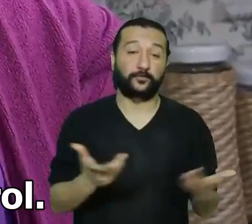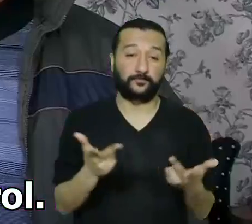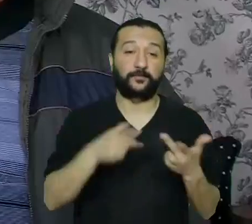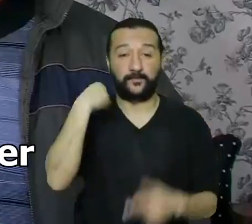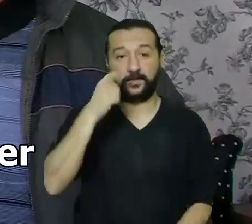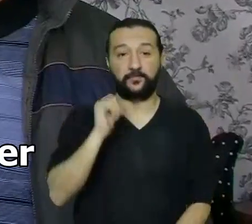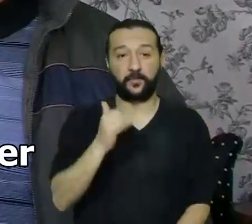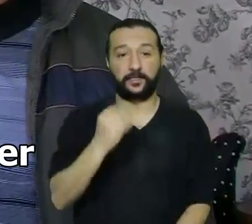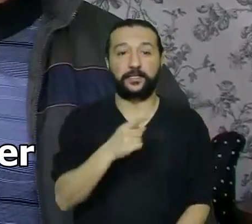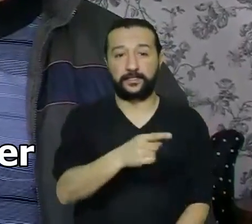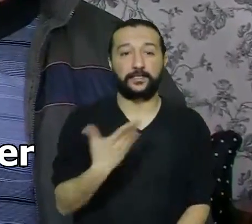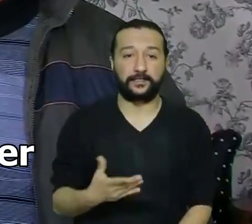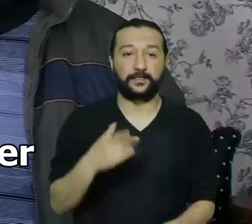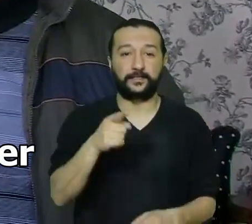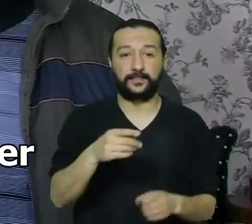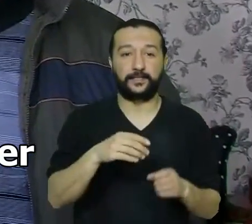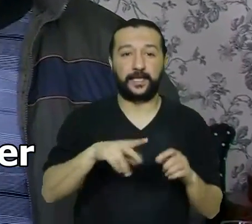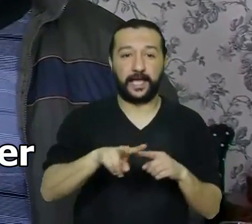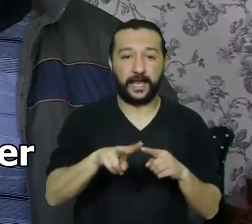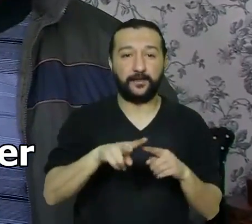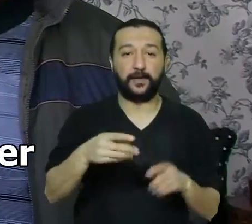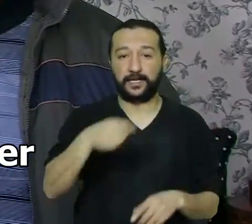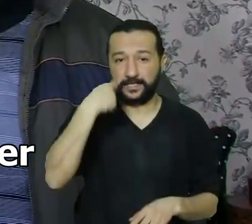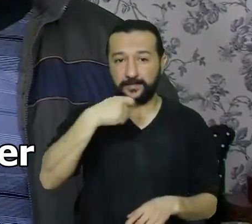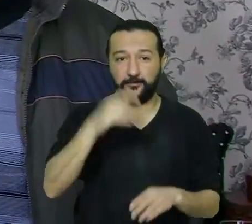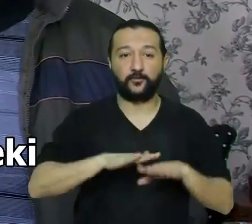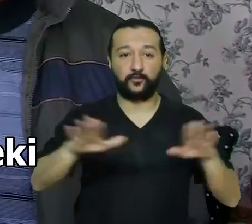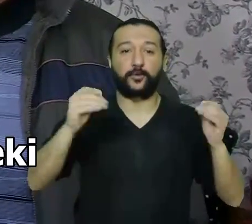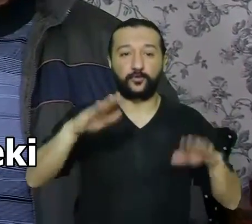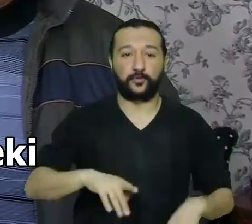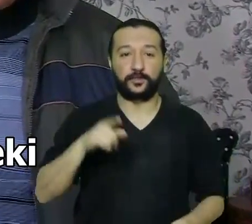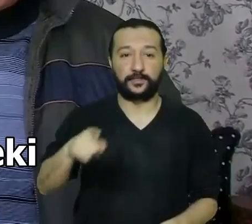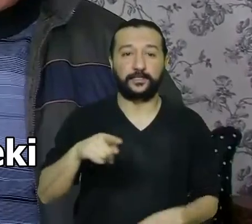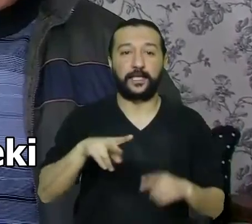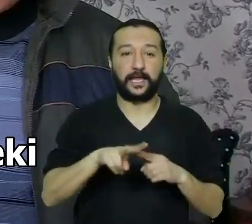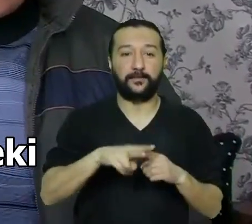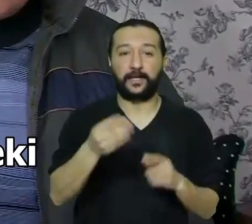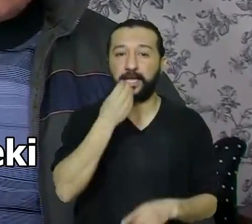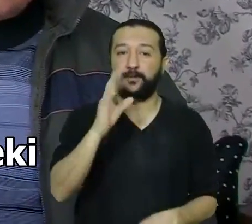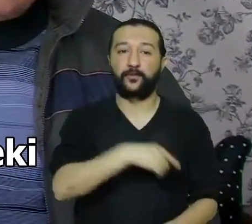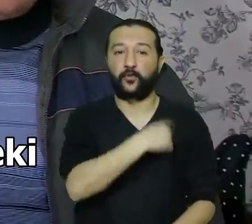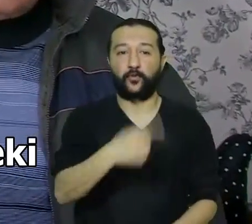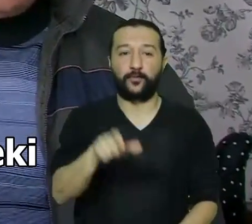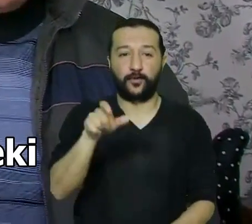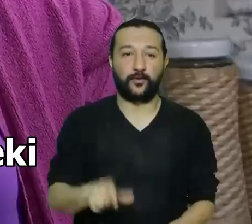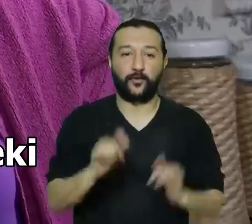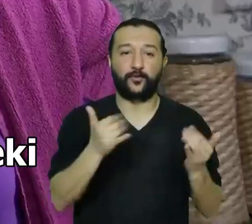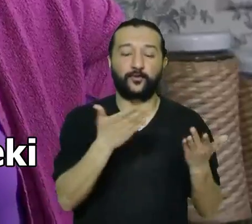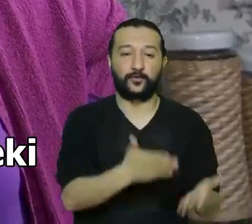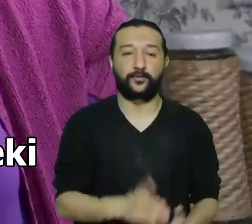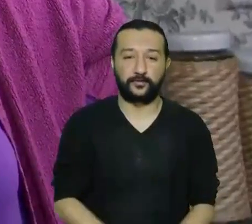Başrol. Karnabahar yediğinde süper çocuk olan çocuğun karnabahar yemediğindeki anormal halini